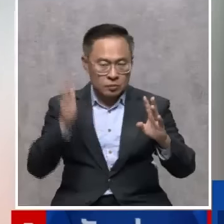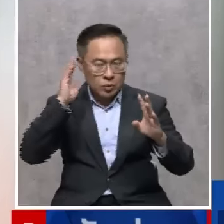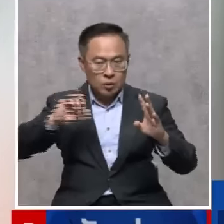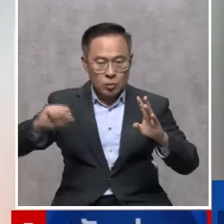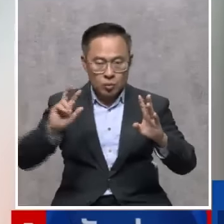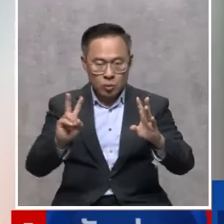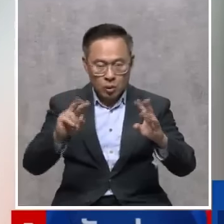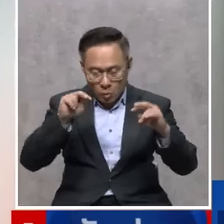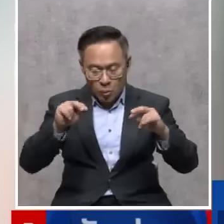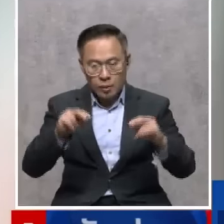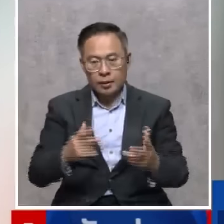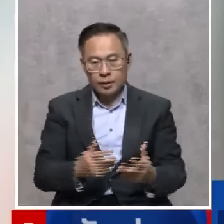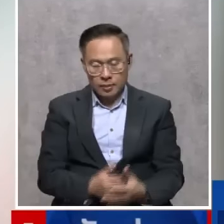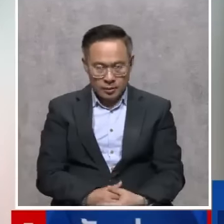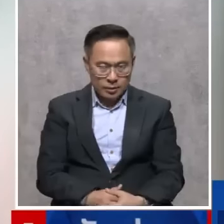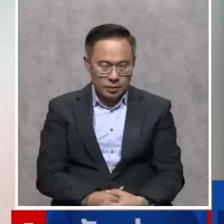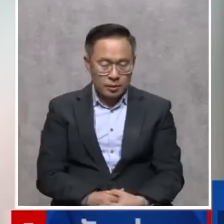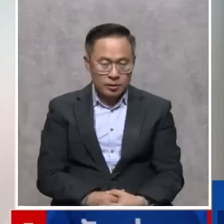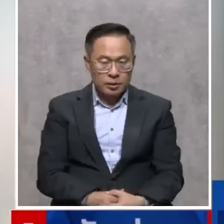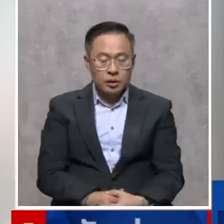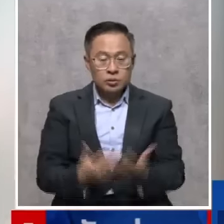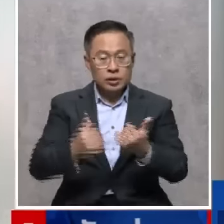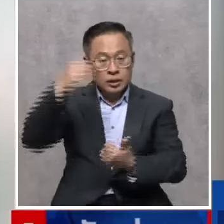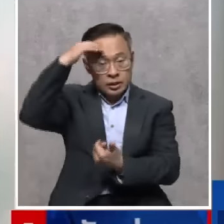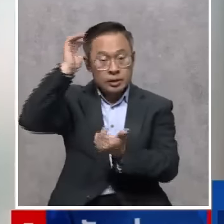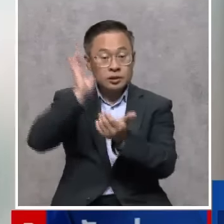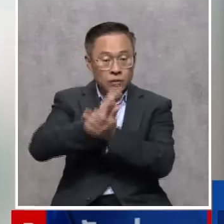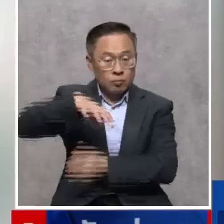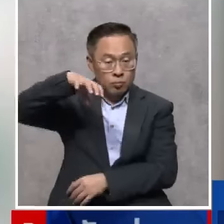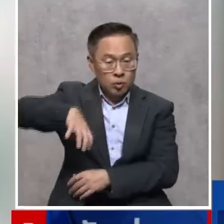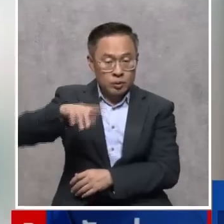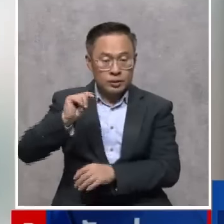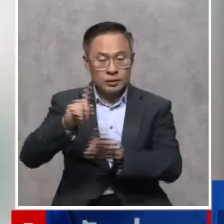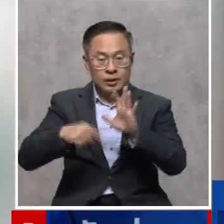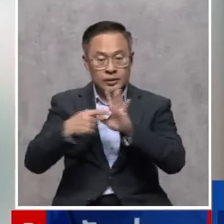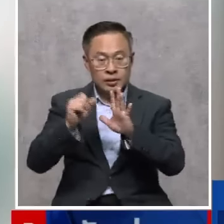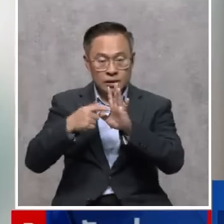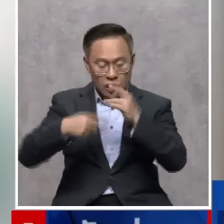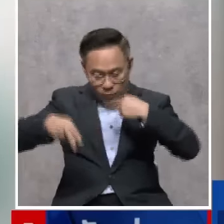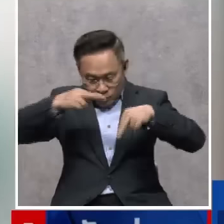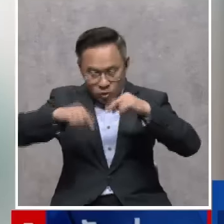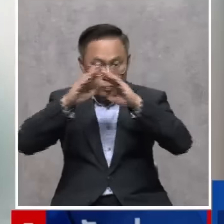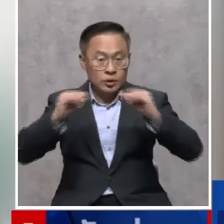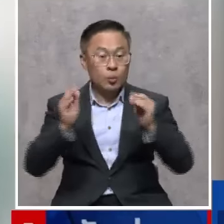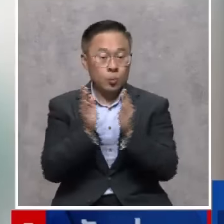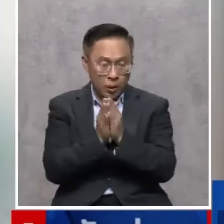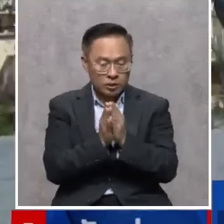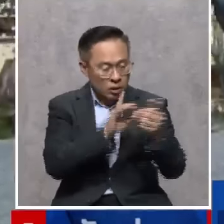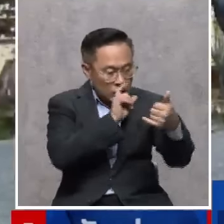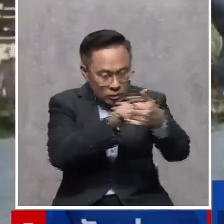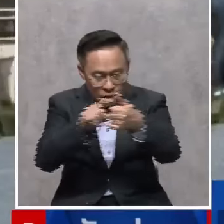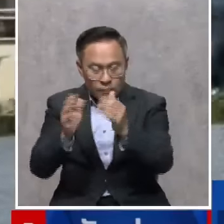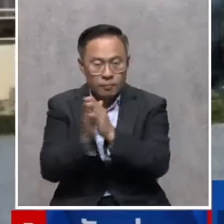นะคะ ค่ะ ทีนี้มีกำลังตำรวจจากสภ.ท่าศาลานะคะก็เดินทางมาที่เกิดเหตุแล้วก็สอบถามเรื่องราวที่เกิด